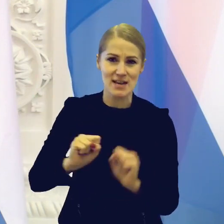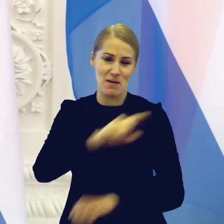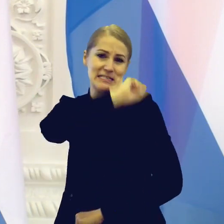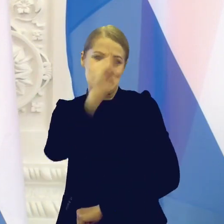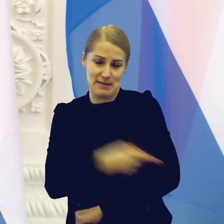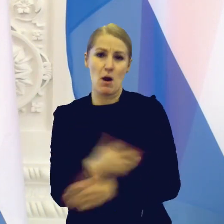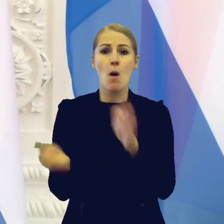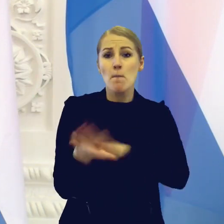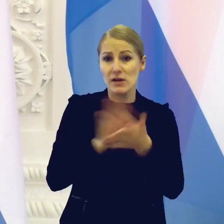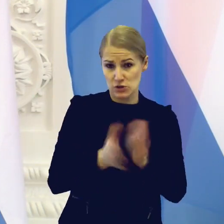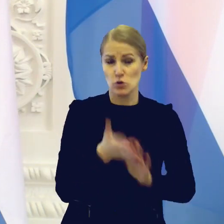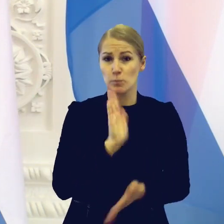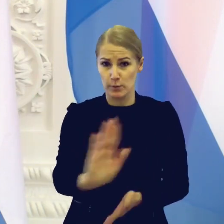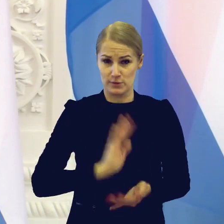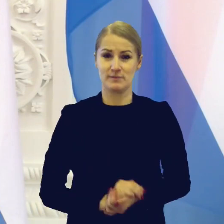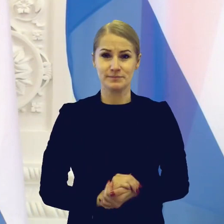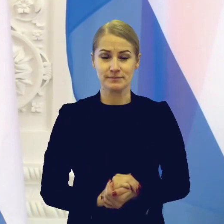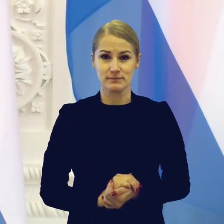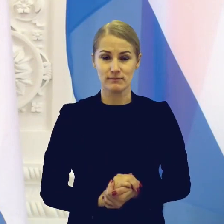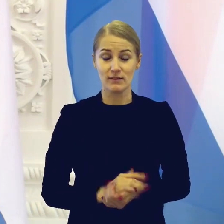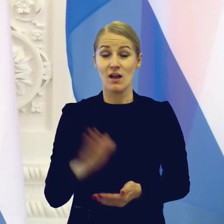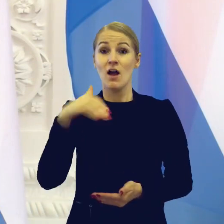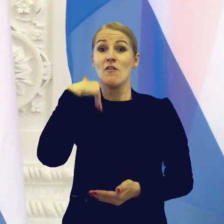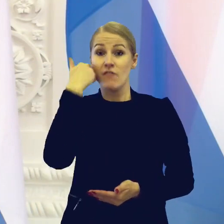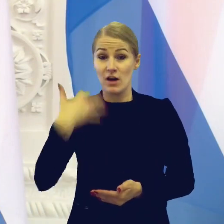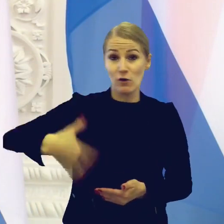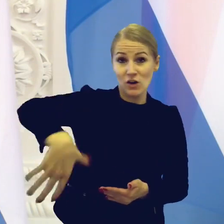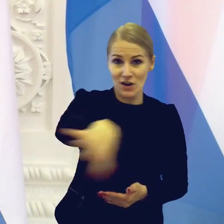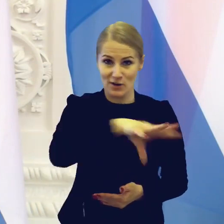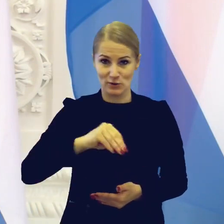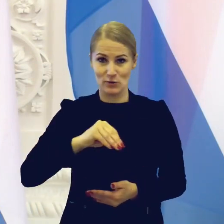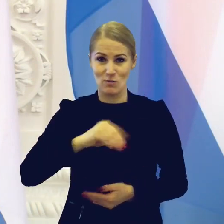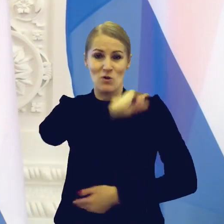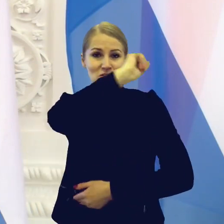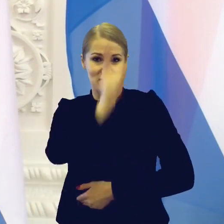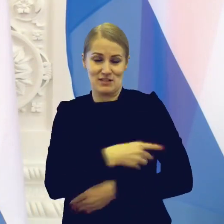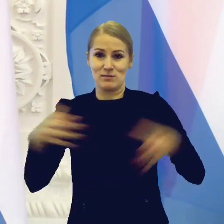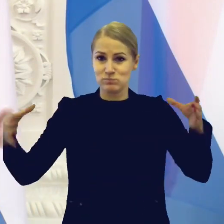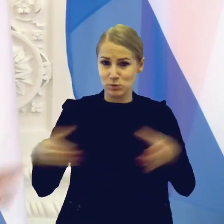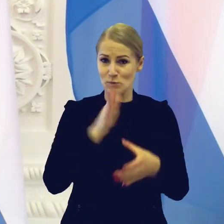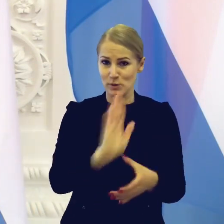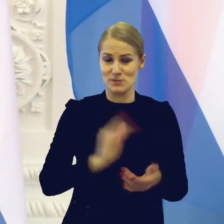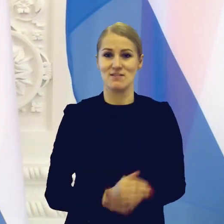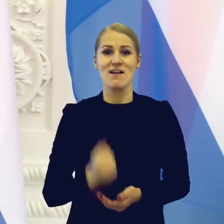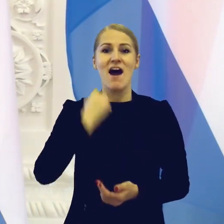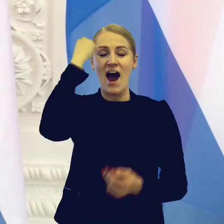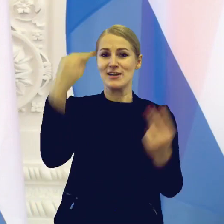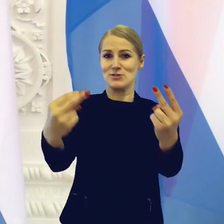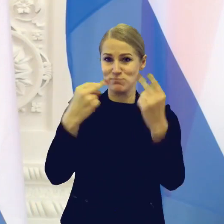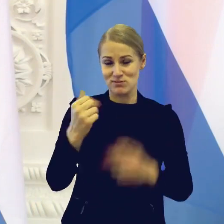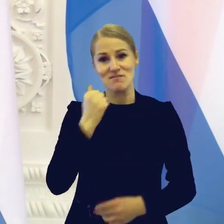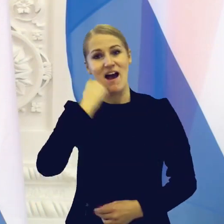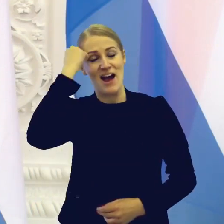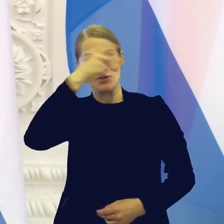stiprinimą. Po to, galiausiai, mes visi kartu esame tvirtesni. Ačiū Jums už dėmesį ir ačiū Gitanai